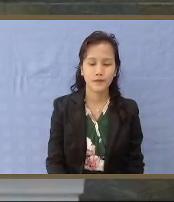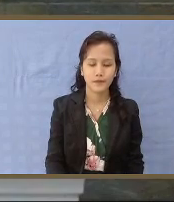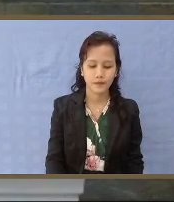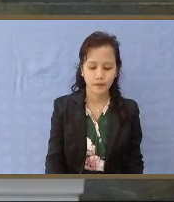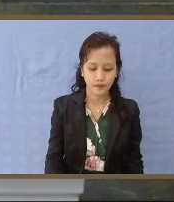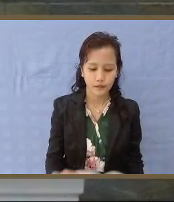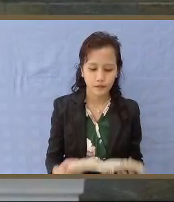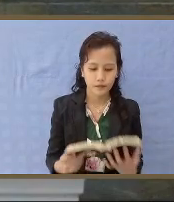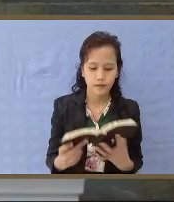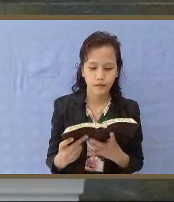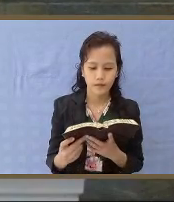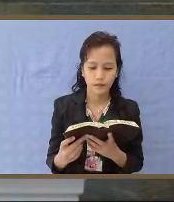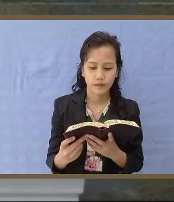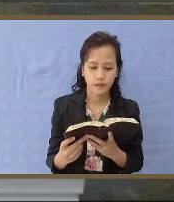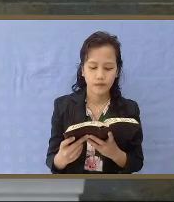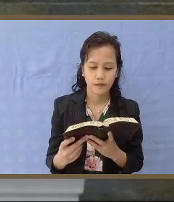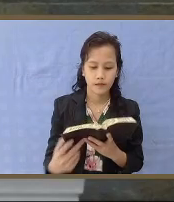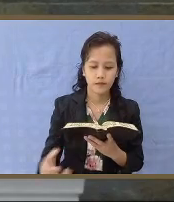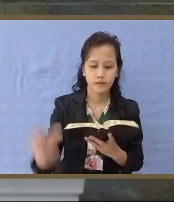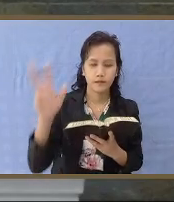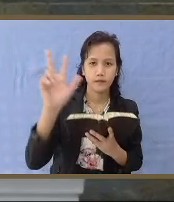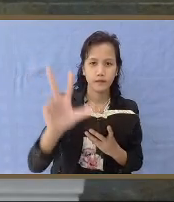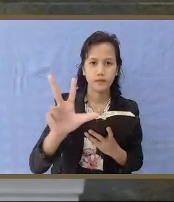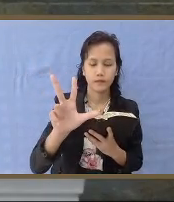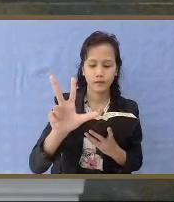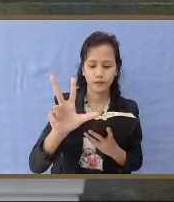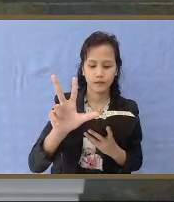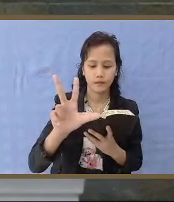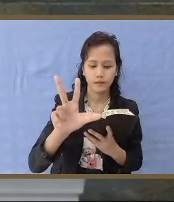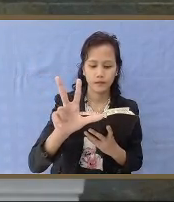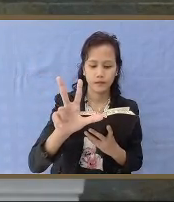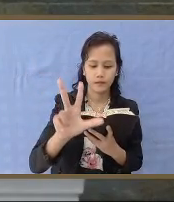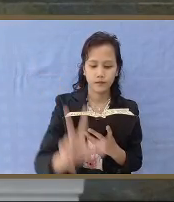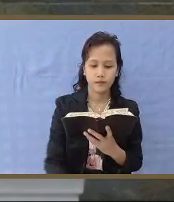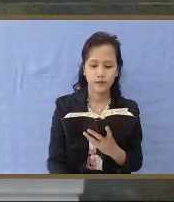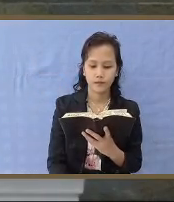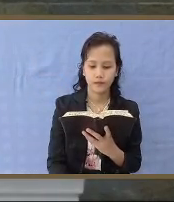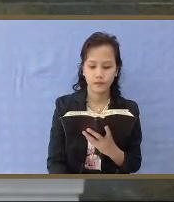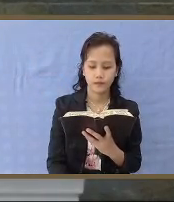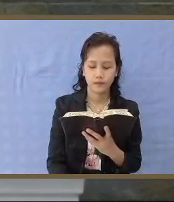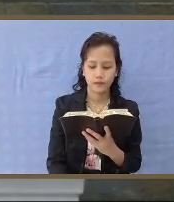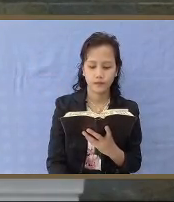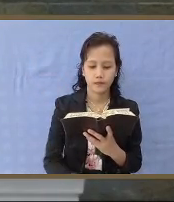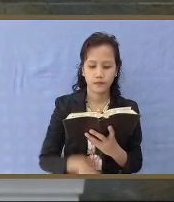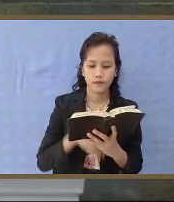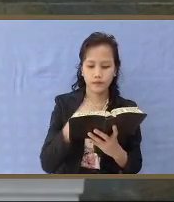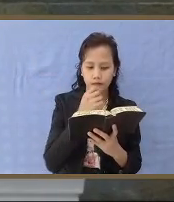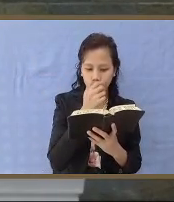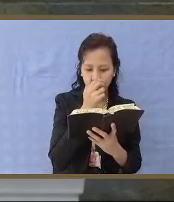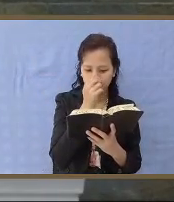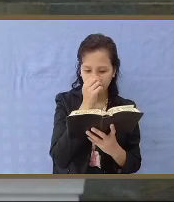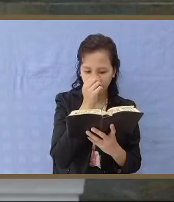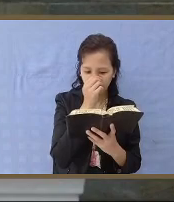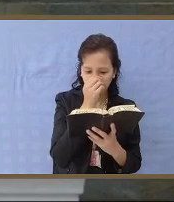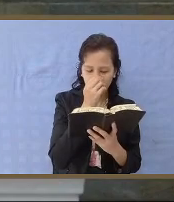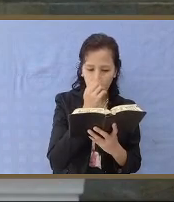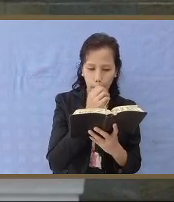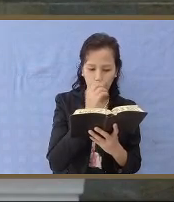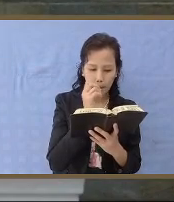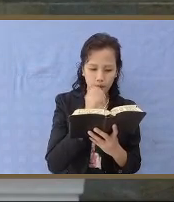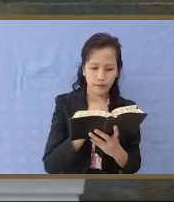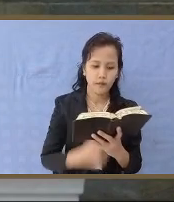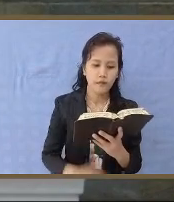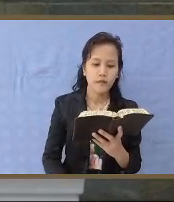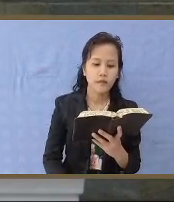the fruit of the womb is his reward. As arrows are in the hand of a mighty